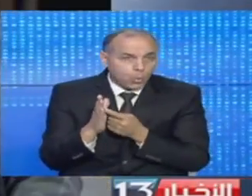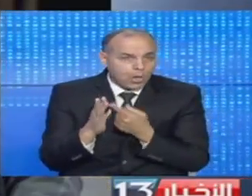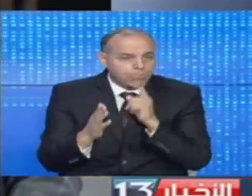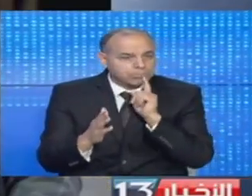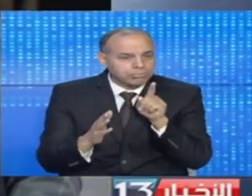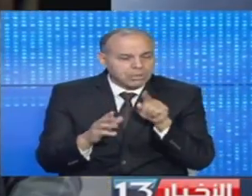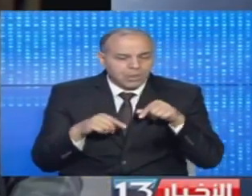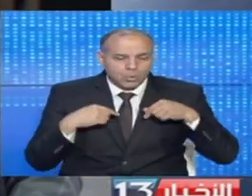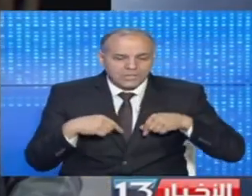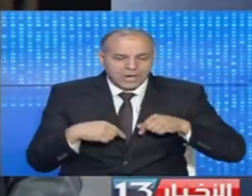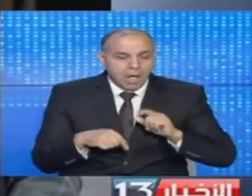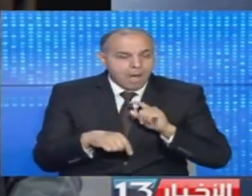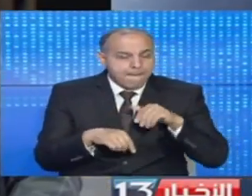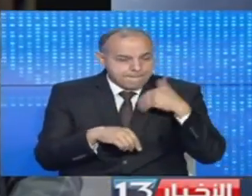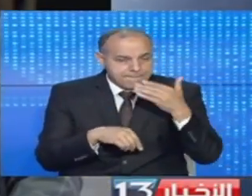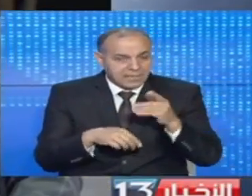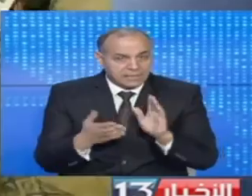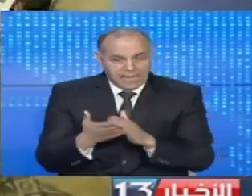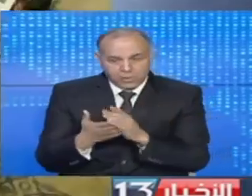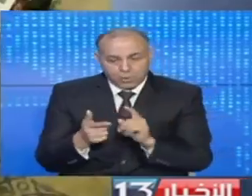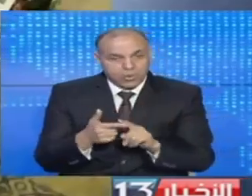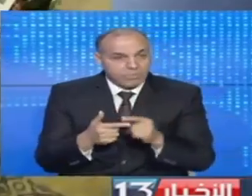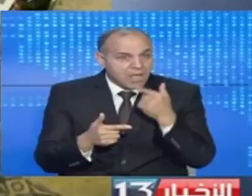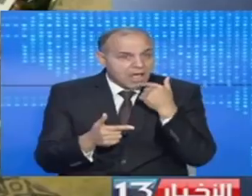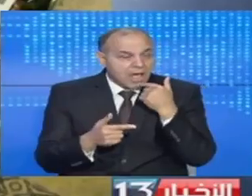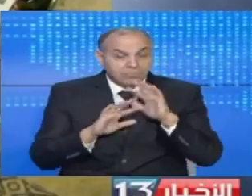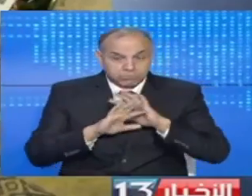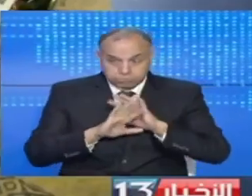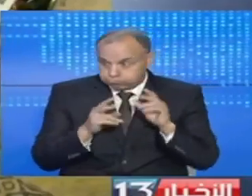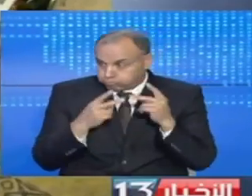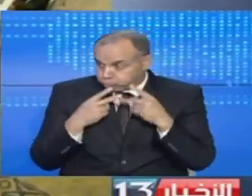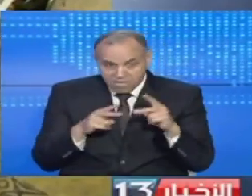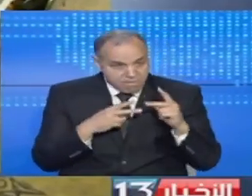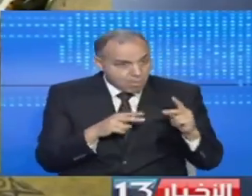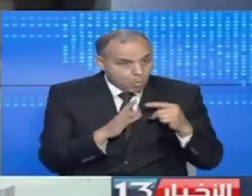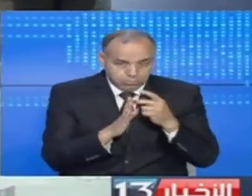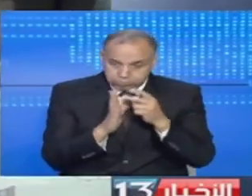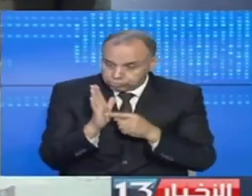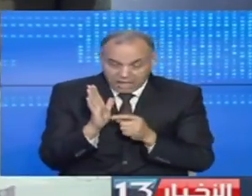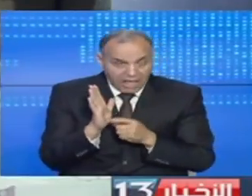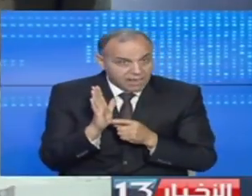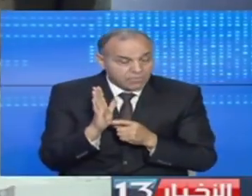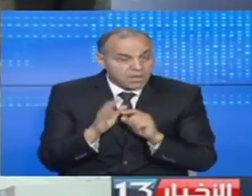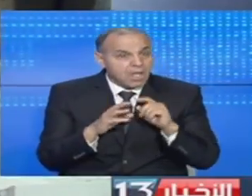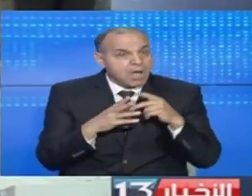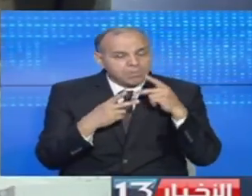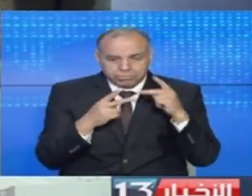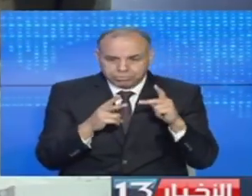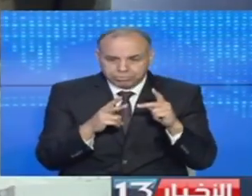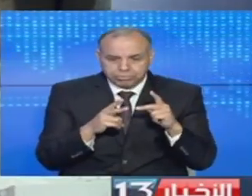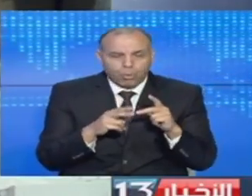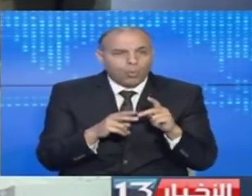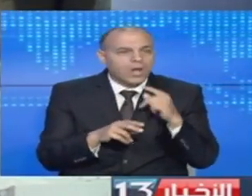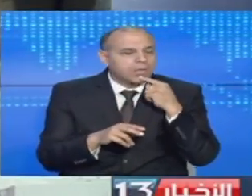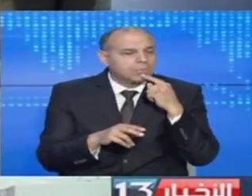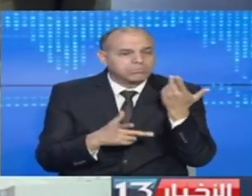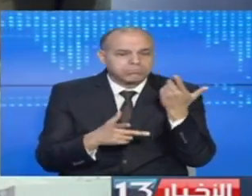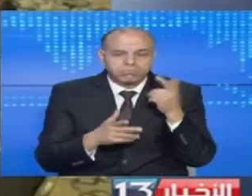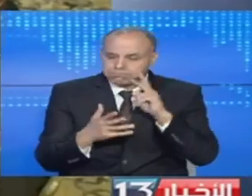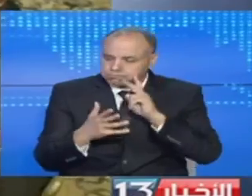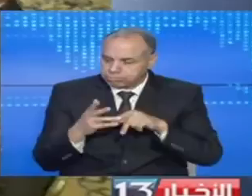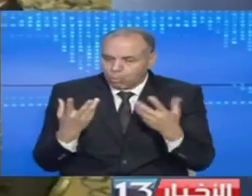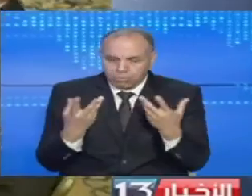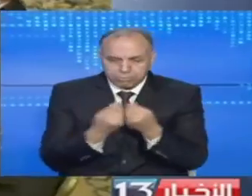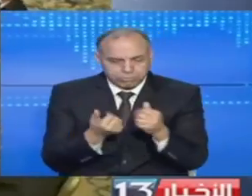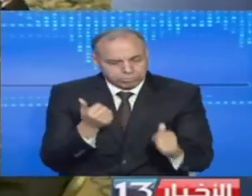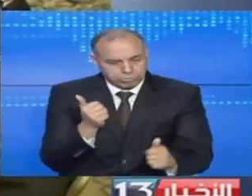التنفيذيه في المرحله التمهيديه وبمجرد التوافق على الجهاد التنفيذيه يتم الانطلاق في مسار المصالحه